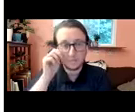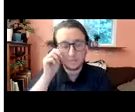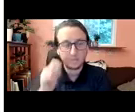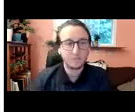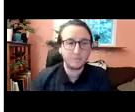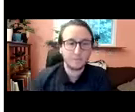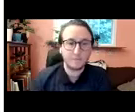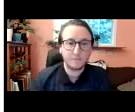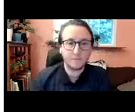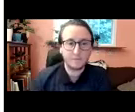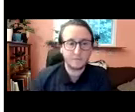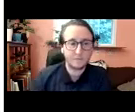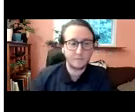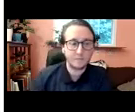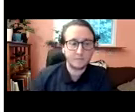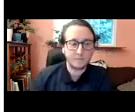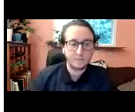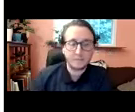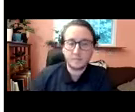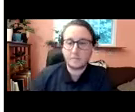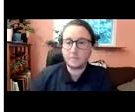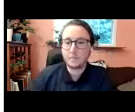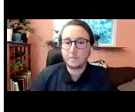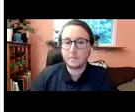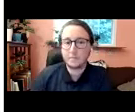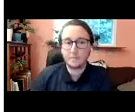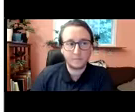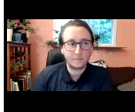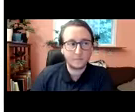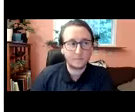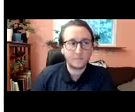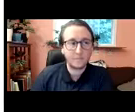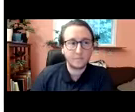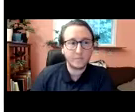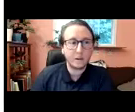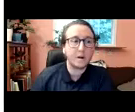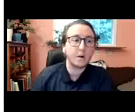faite, si je suis ou non une personne trans. Le fait de devoir écouter ces